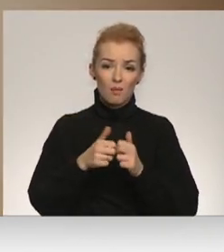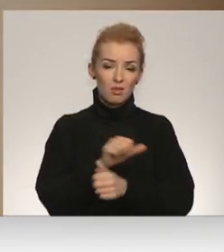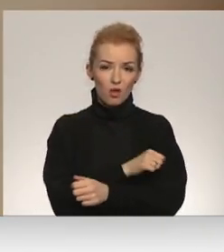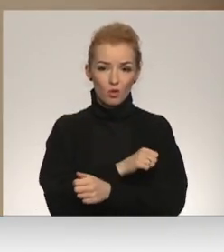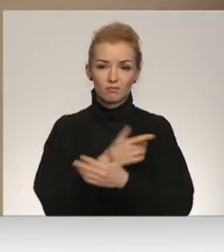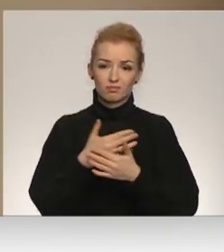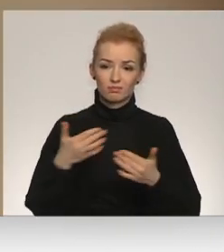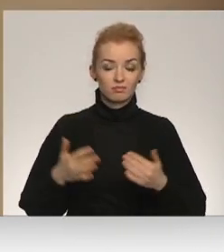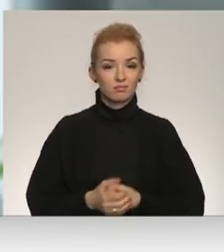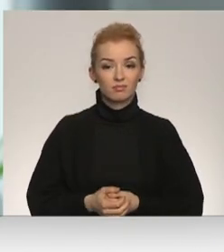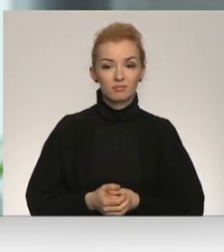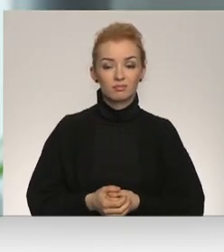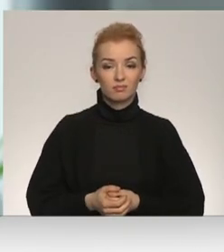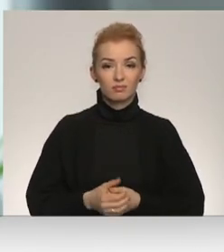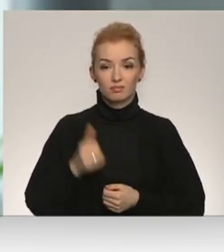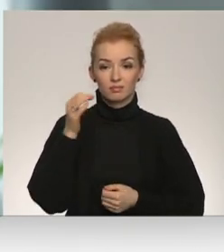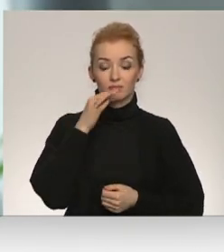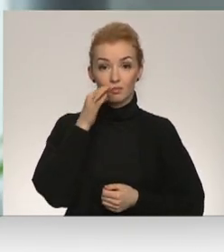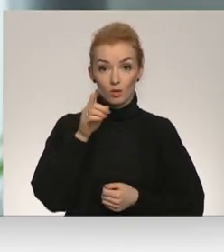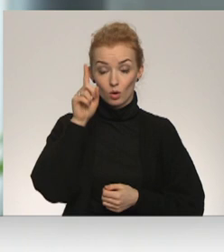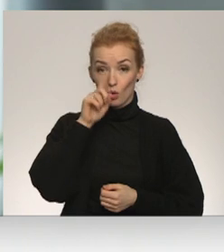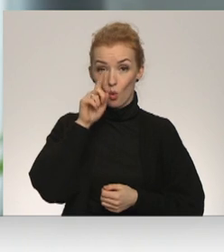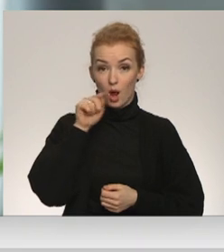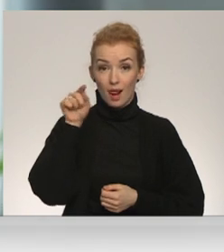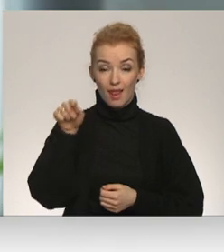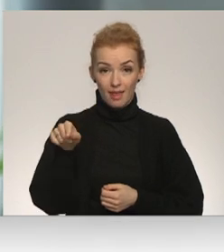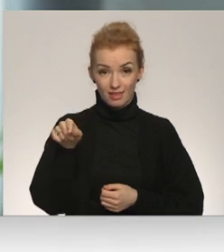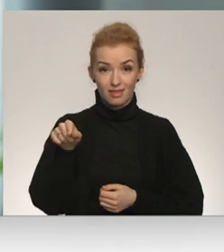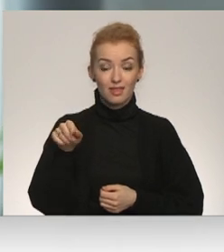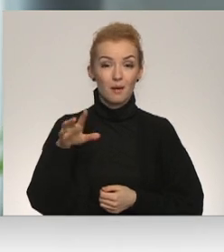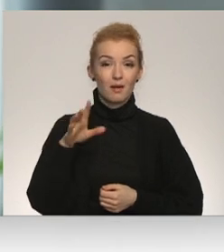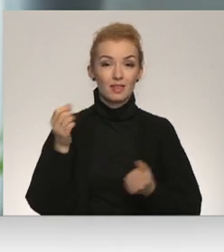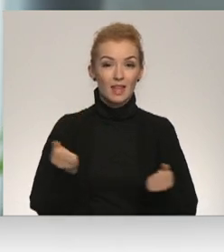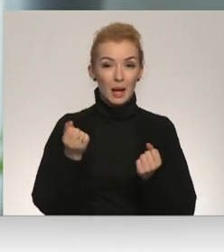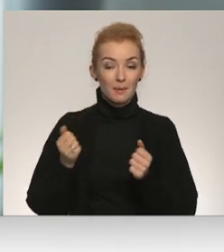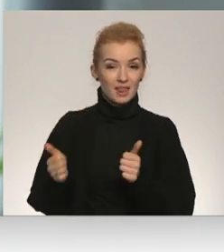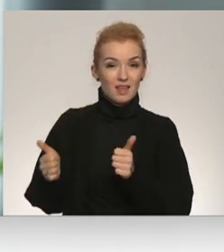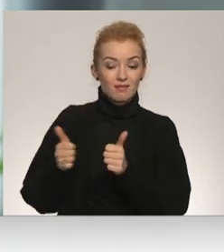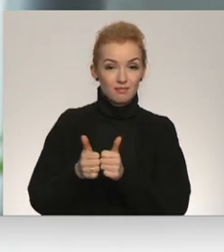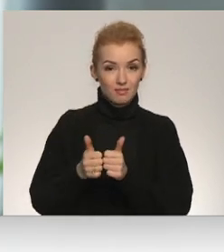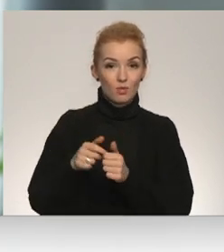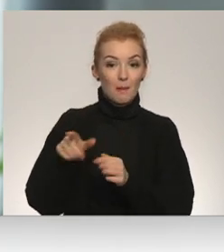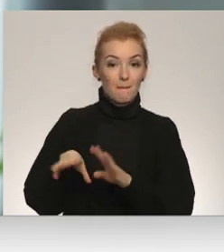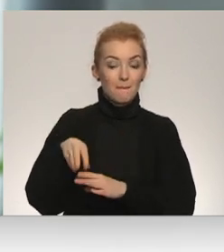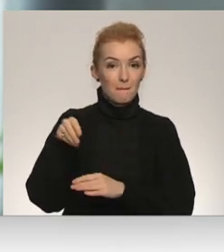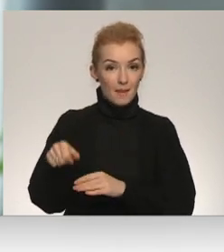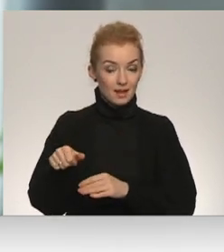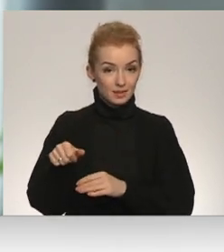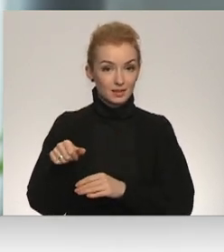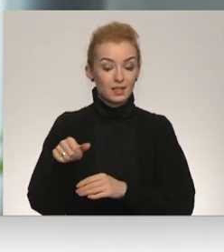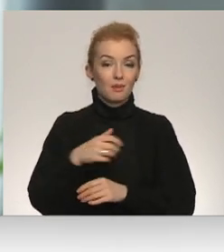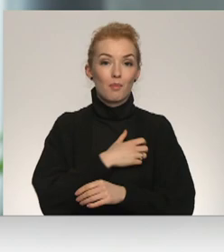to nebija paredzējusi. Tualete, kurā ir darbinieki un kurā ir maksas, pašvaldībai